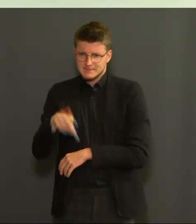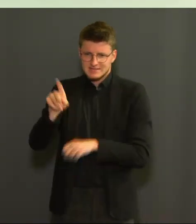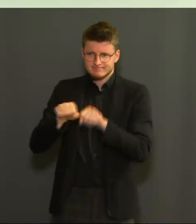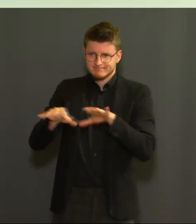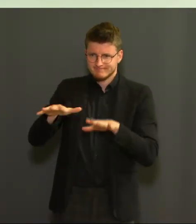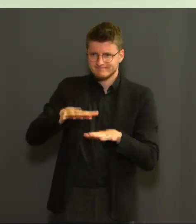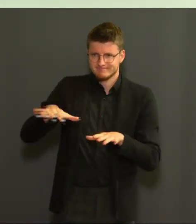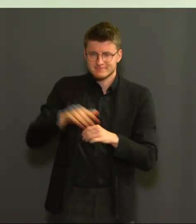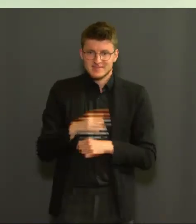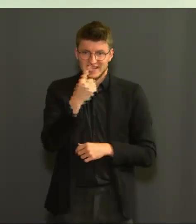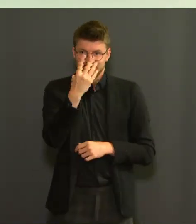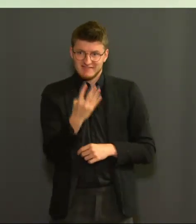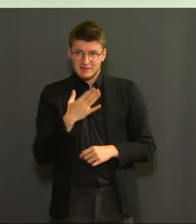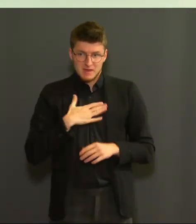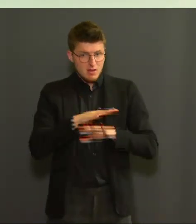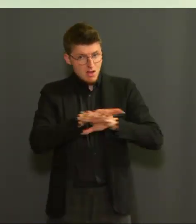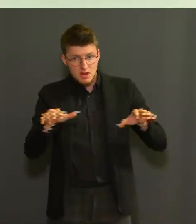vastgestelde nieuwe besmettingen.